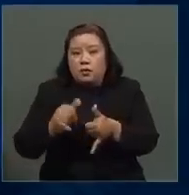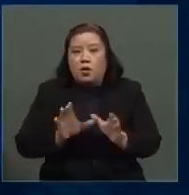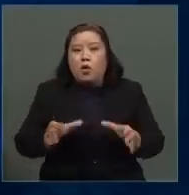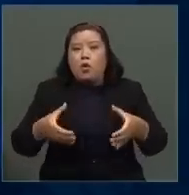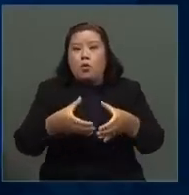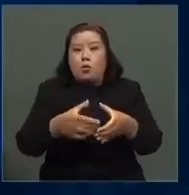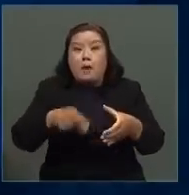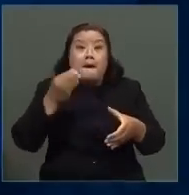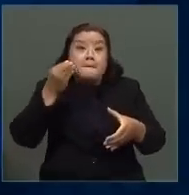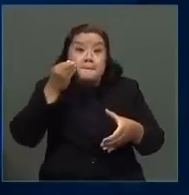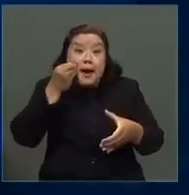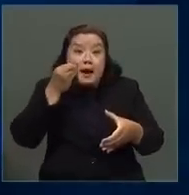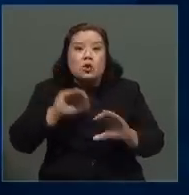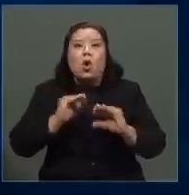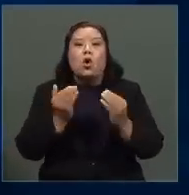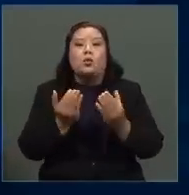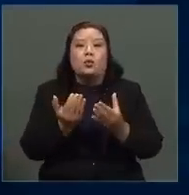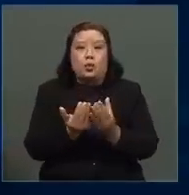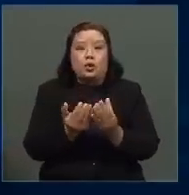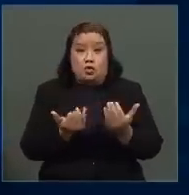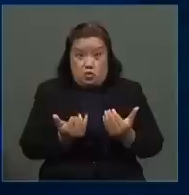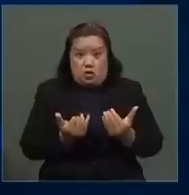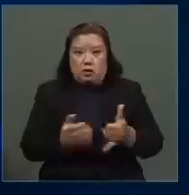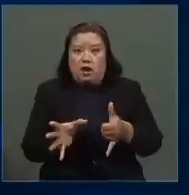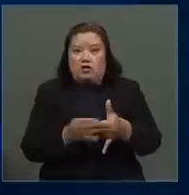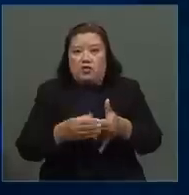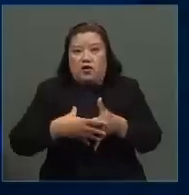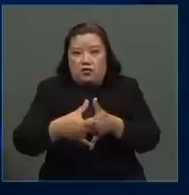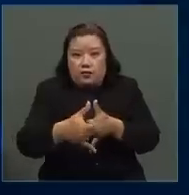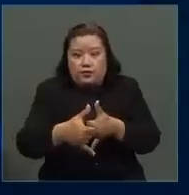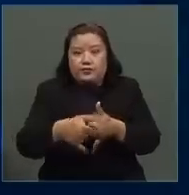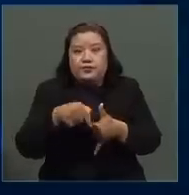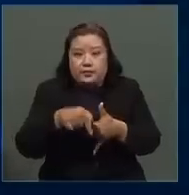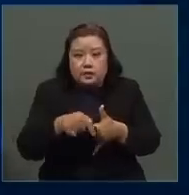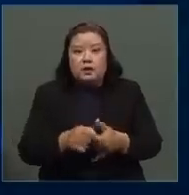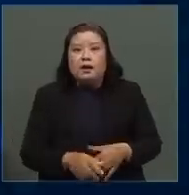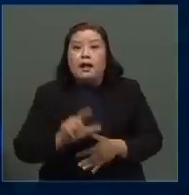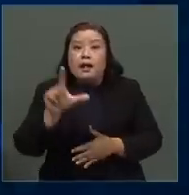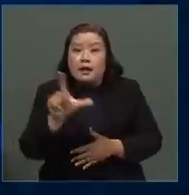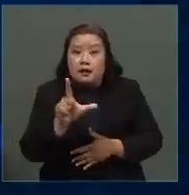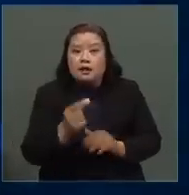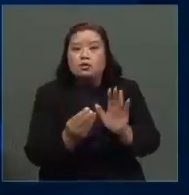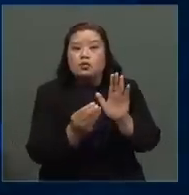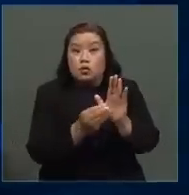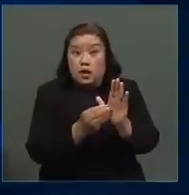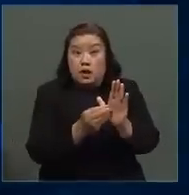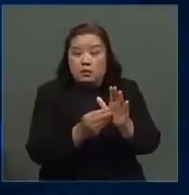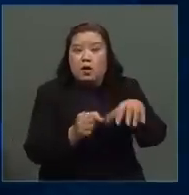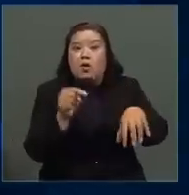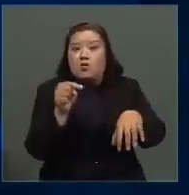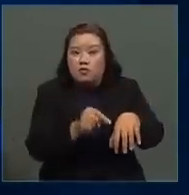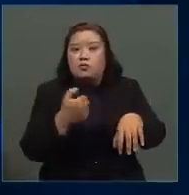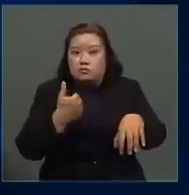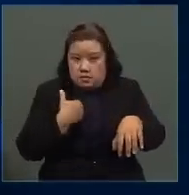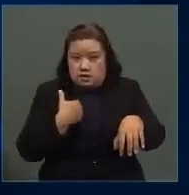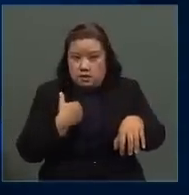บ้านจะเป็นตัวเลขที่ชัดขึ้นมาในตอนนี้สีเหลืองข้างบนนะคะเป็นกทมสูงสุดตอนแรกนั่นก็คือปัจจัย